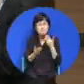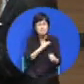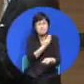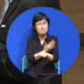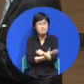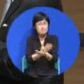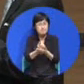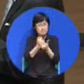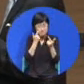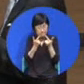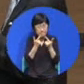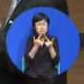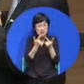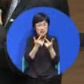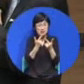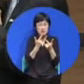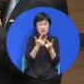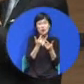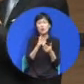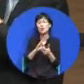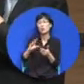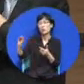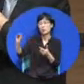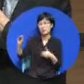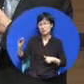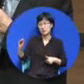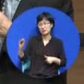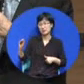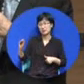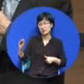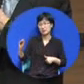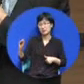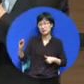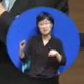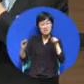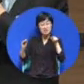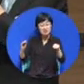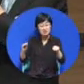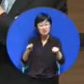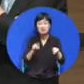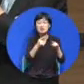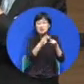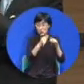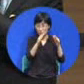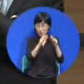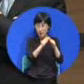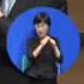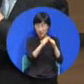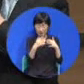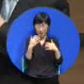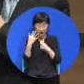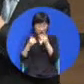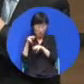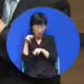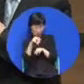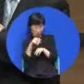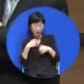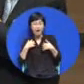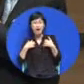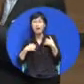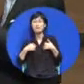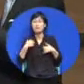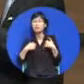receive strength from God, and go. 이 교회가 준비해서 하나님이 너무 기뻐하셔서 다윗에게 모든 응답을 다